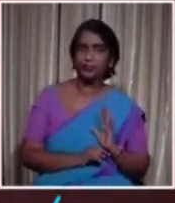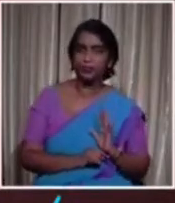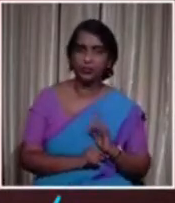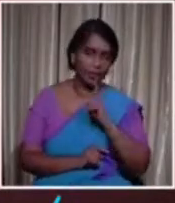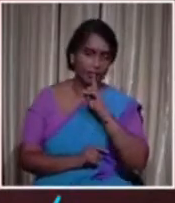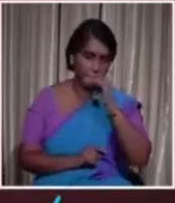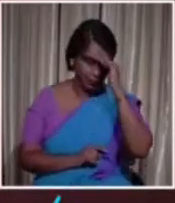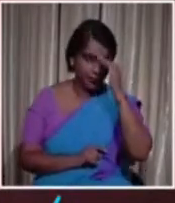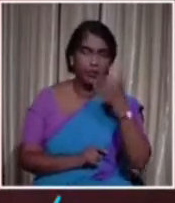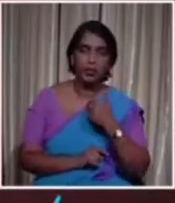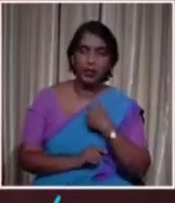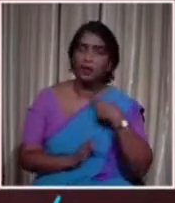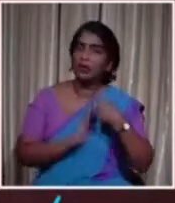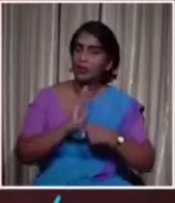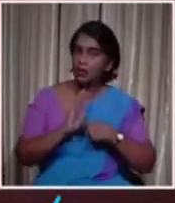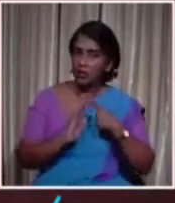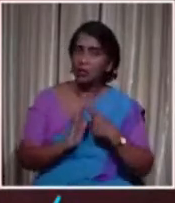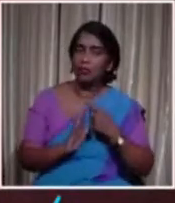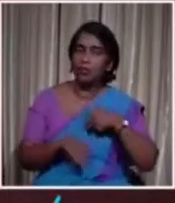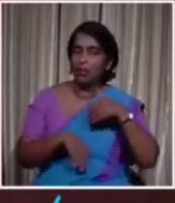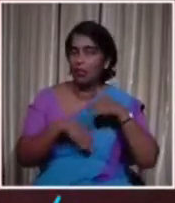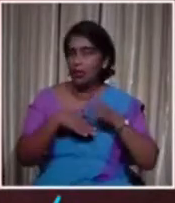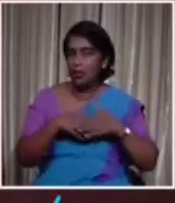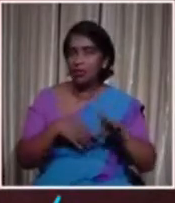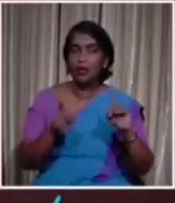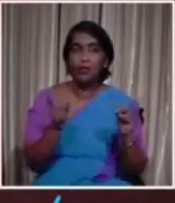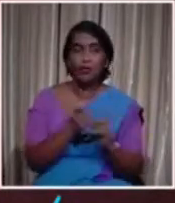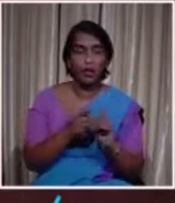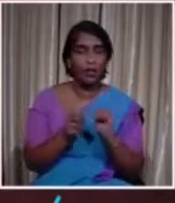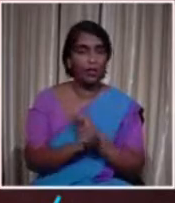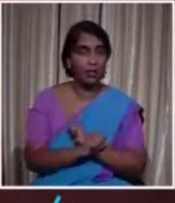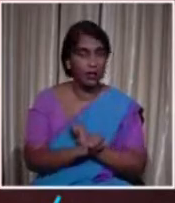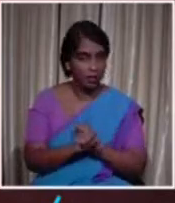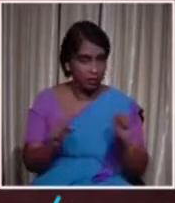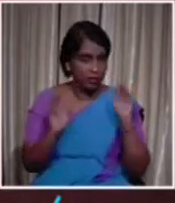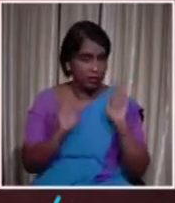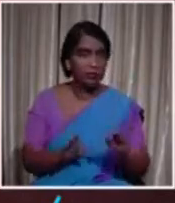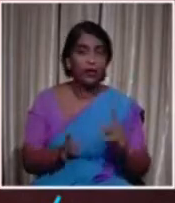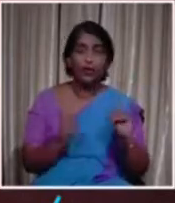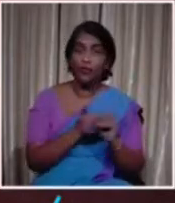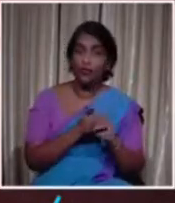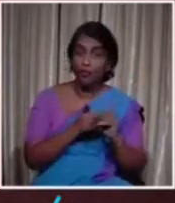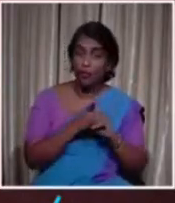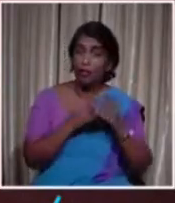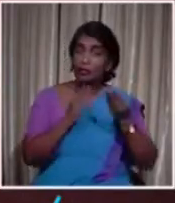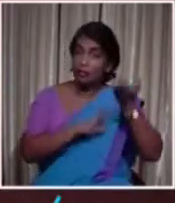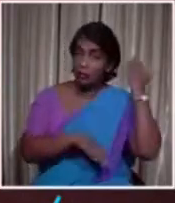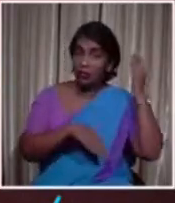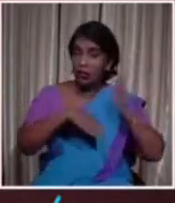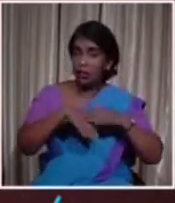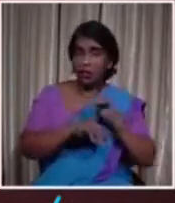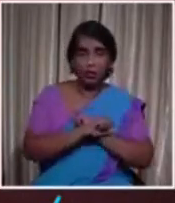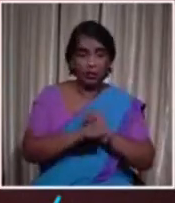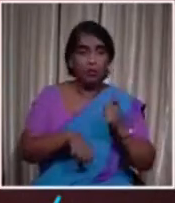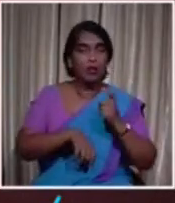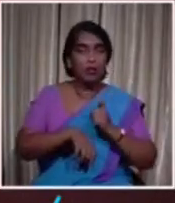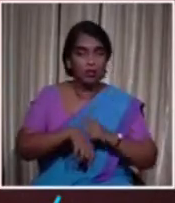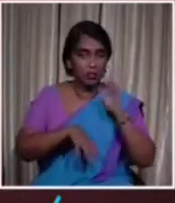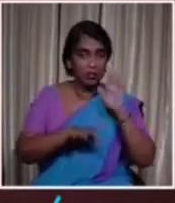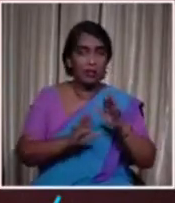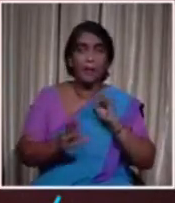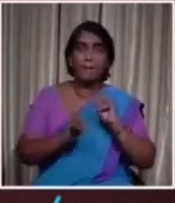kathanayakathumani. Man hitanawa Lankawata athwechcha yuddhet nathi kaaleka yuddhe kaalediwat notibba අවස්ථාවක් තියෙන